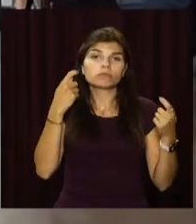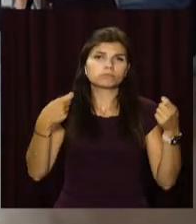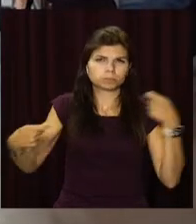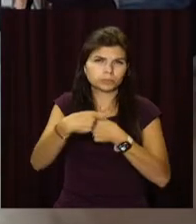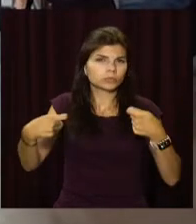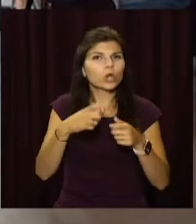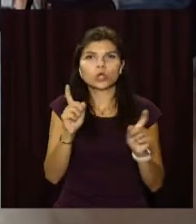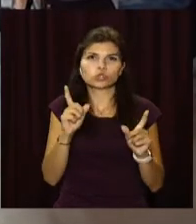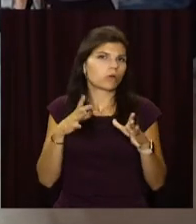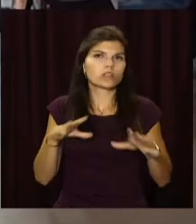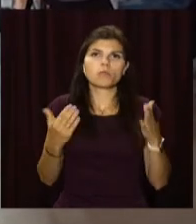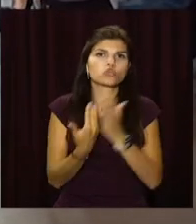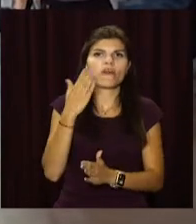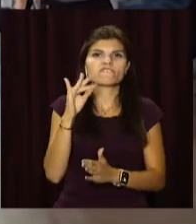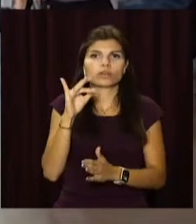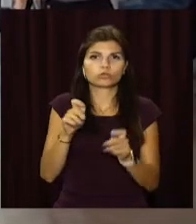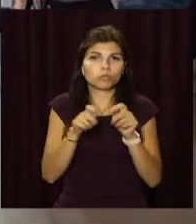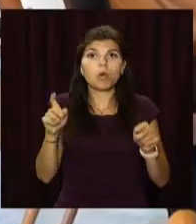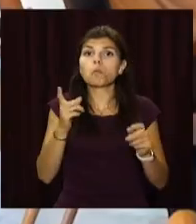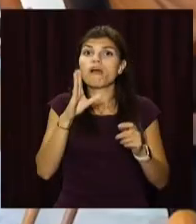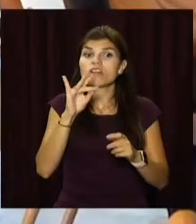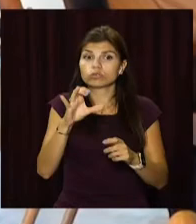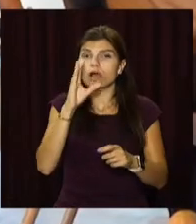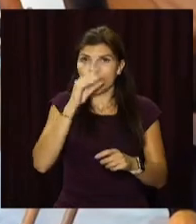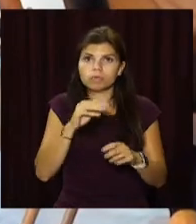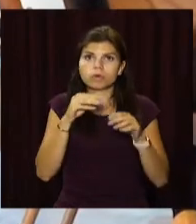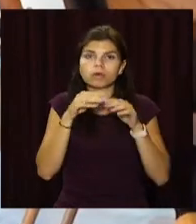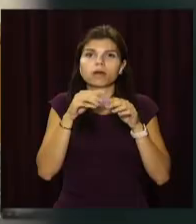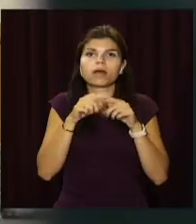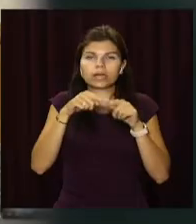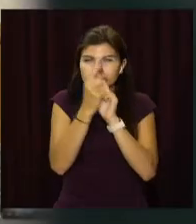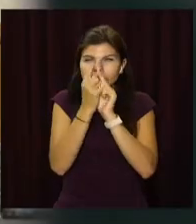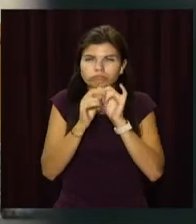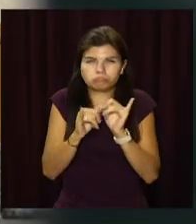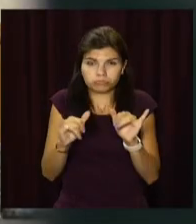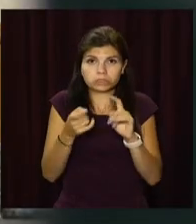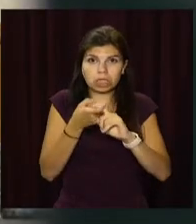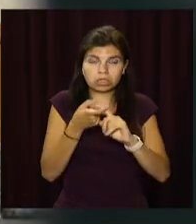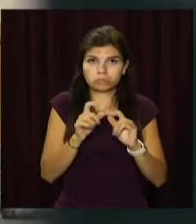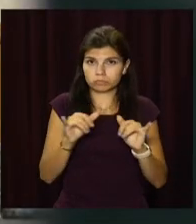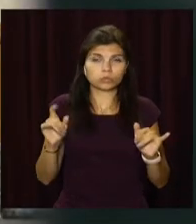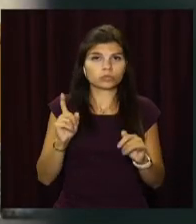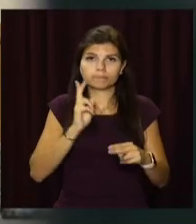На думку науковців, вірус має кілька мутацій, які можуть позначитися на його заразності.